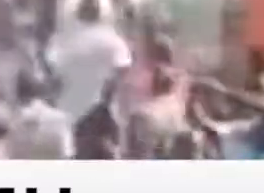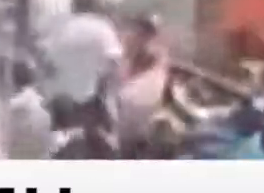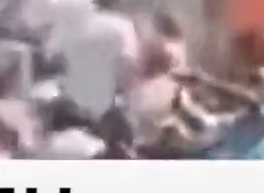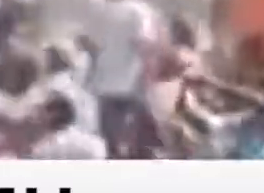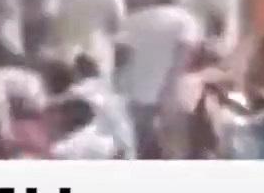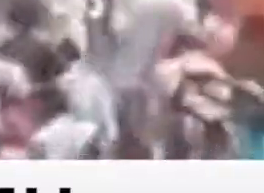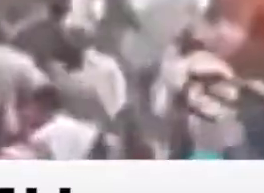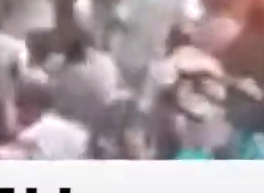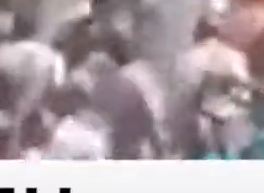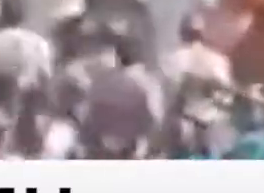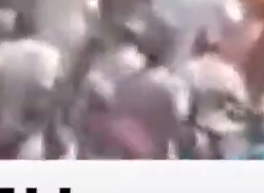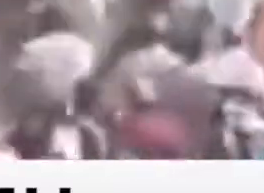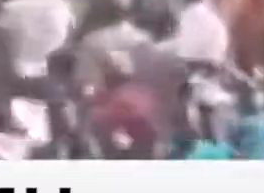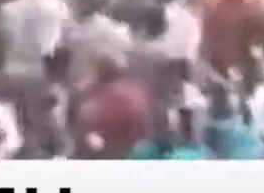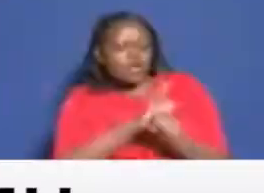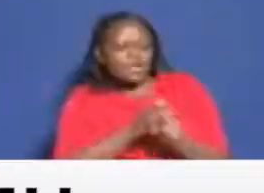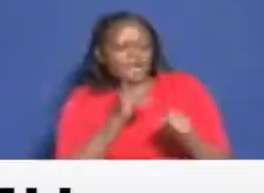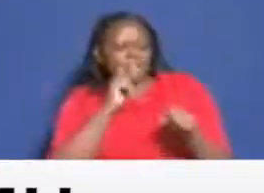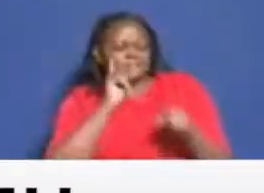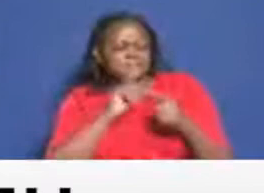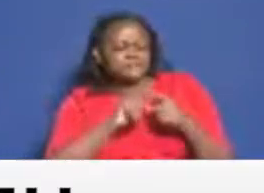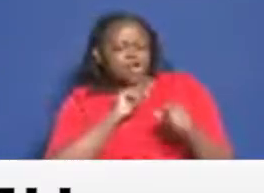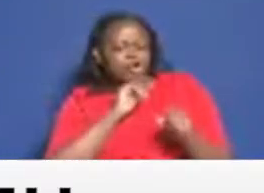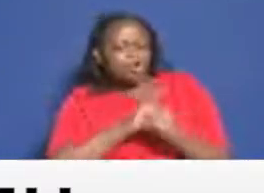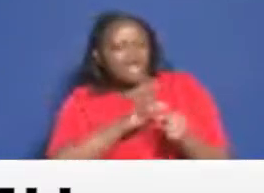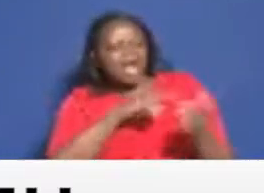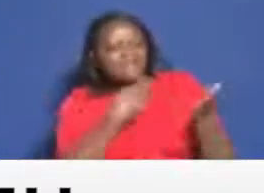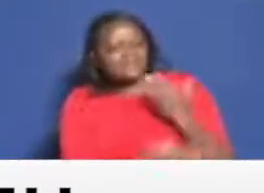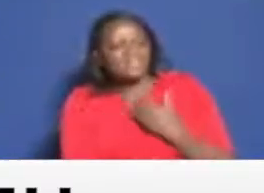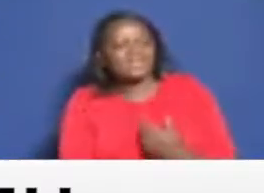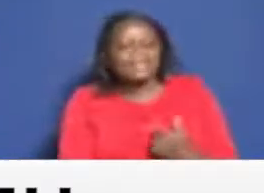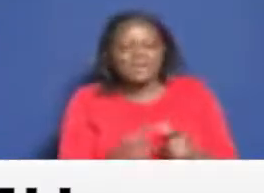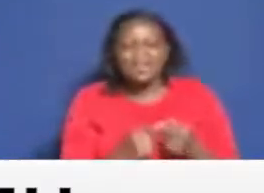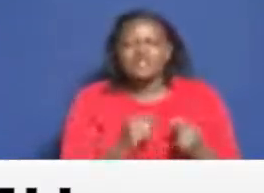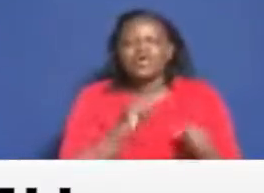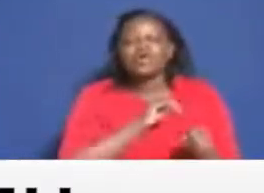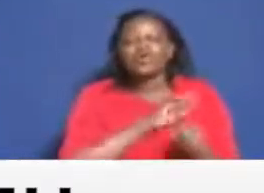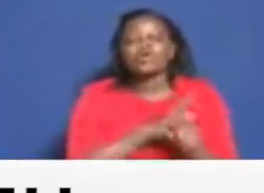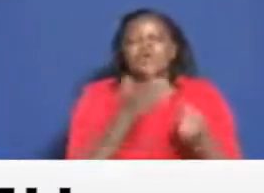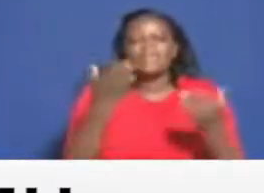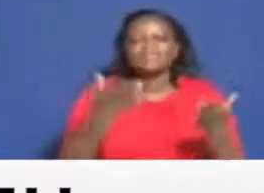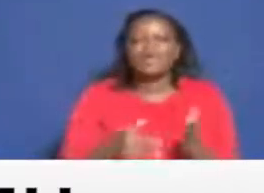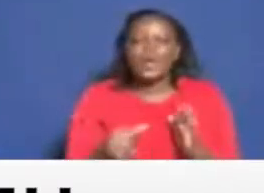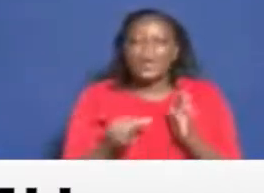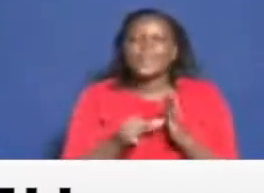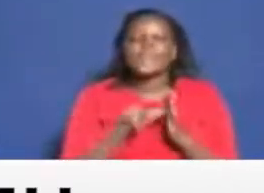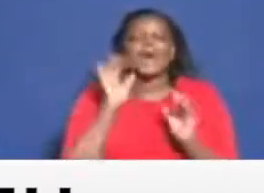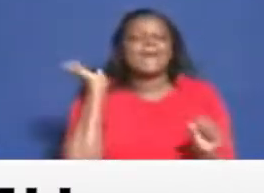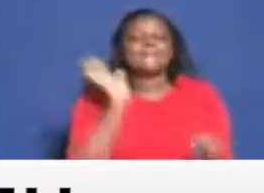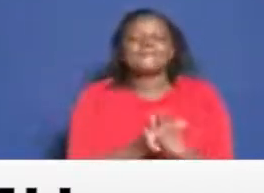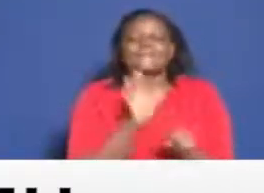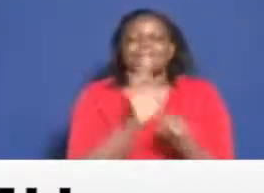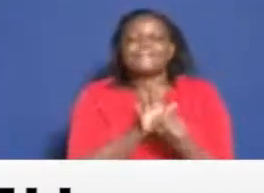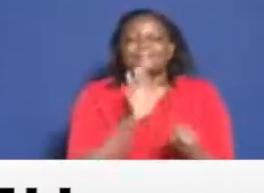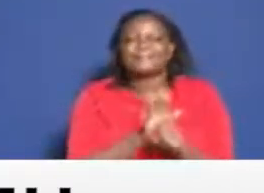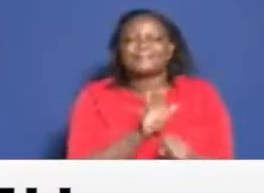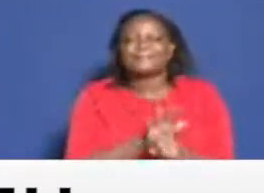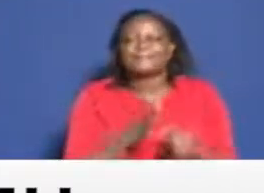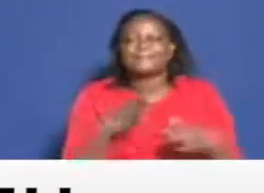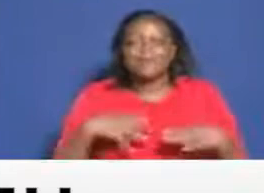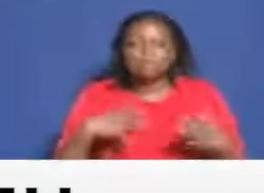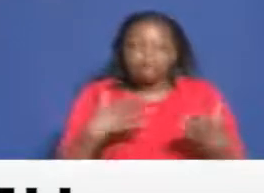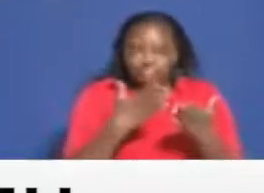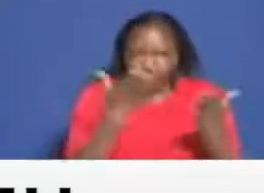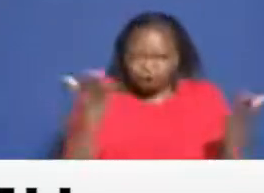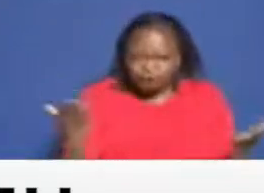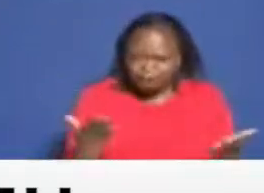wa ajira miongoni mwa Wakenya wengi. Lakini hii corona imeleta shida mingi. Hawa watu unaona hapa